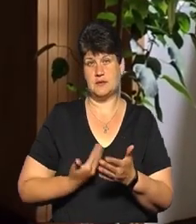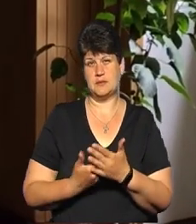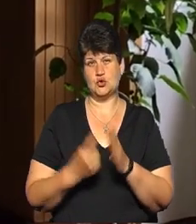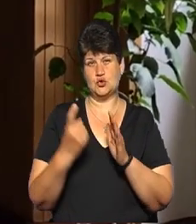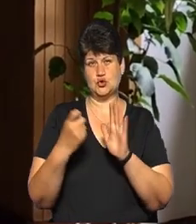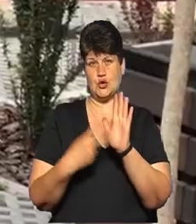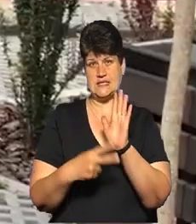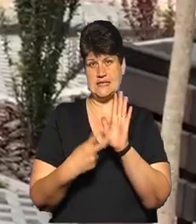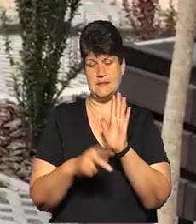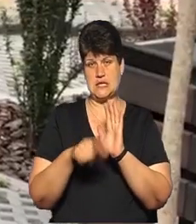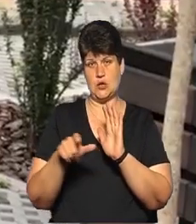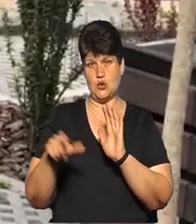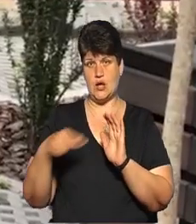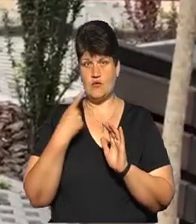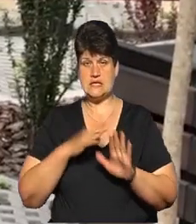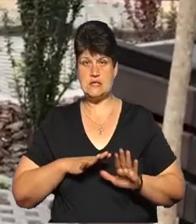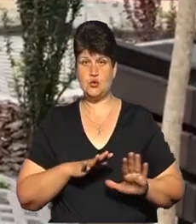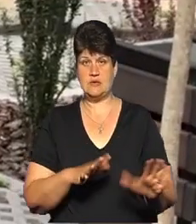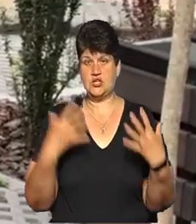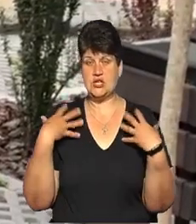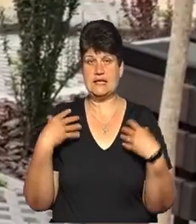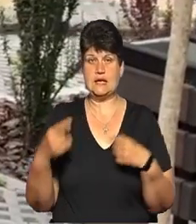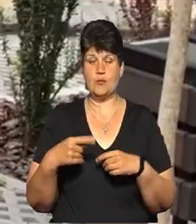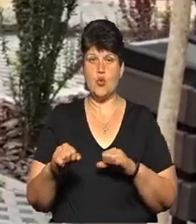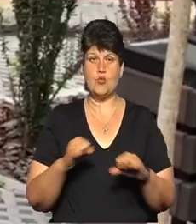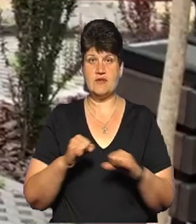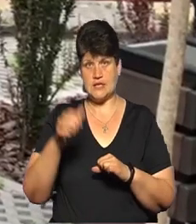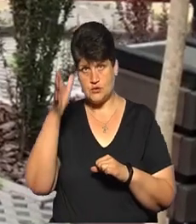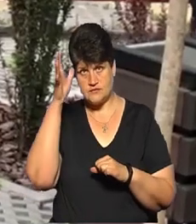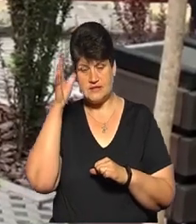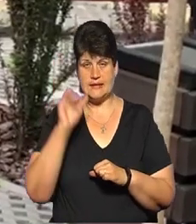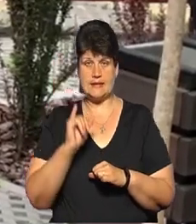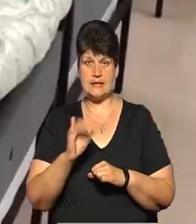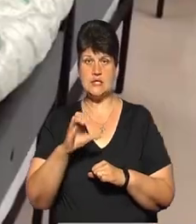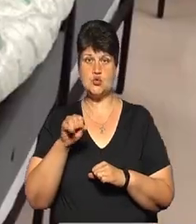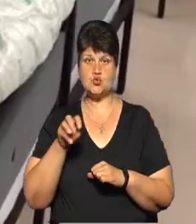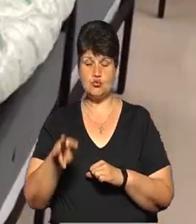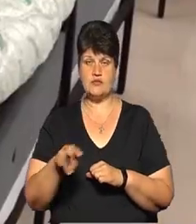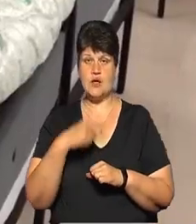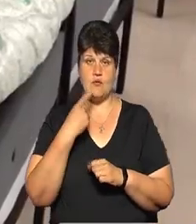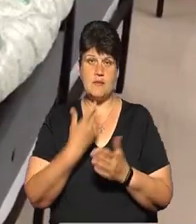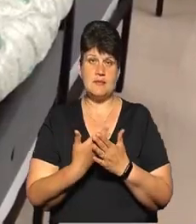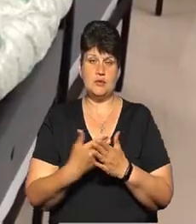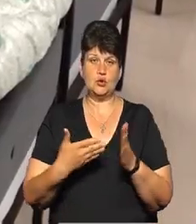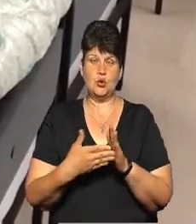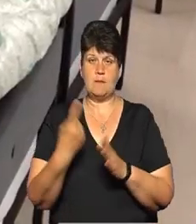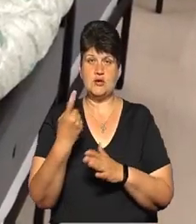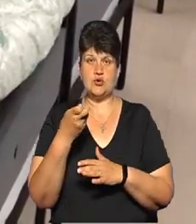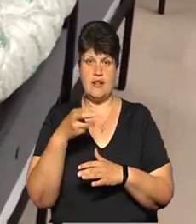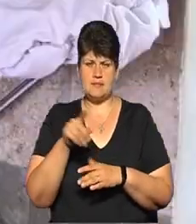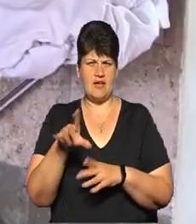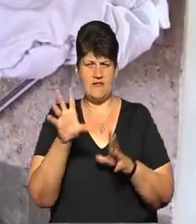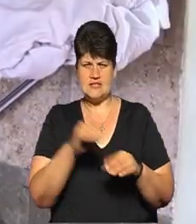людей, розповідає заступниця начальниці Тернопільського управління освіти Ірина Сум. За її словами, орієнтовно до 1 липня їх усіх